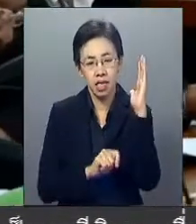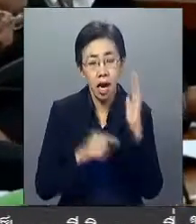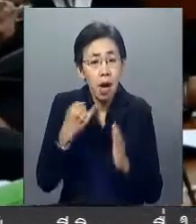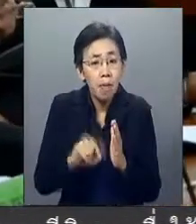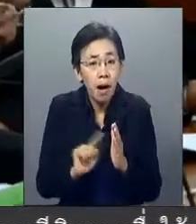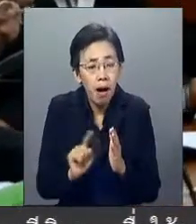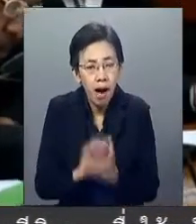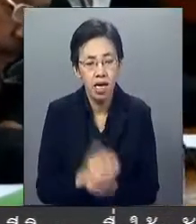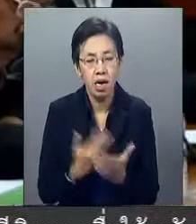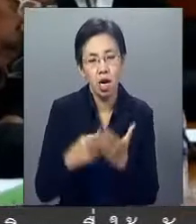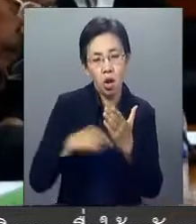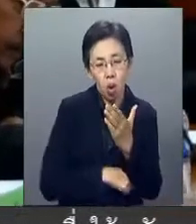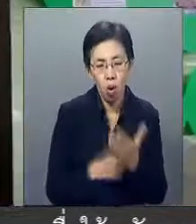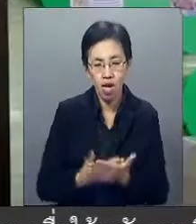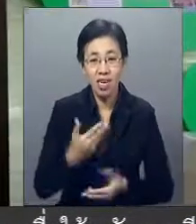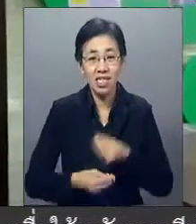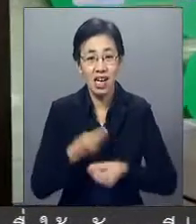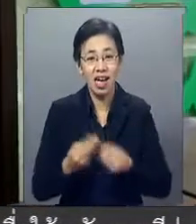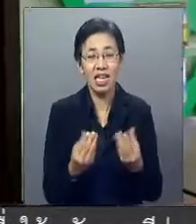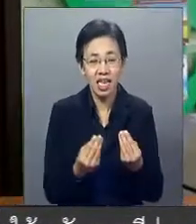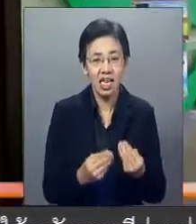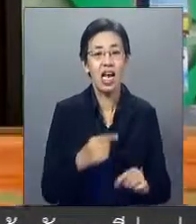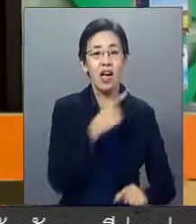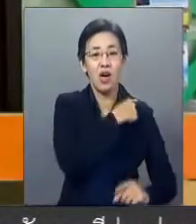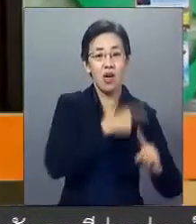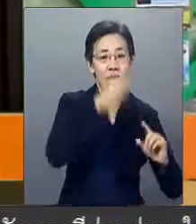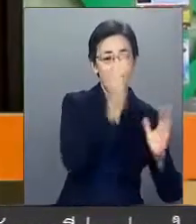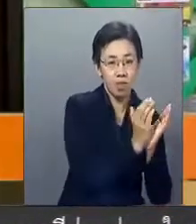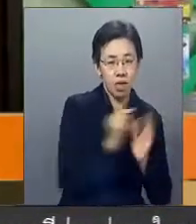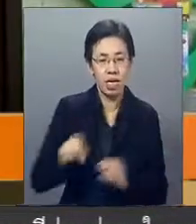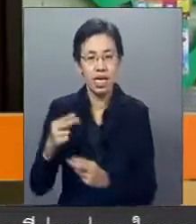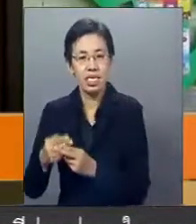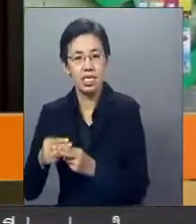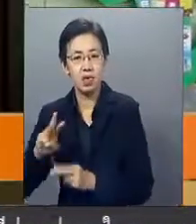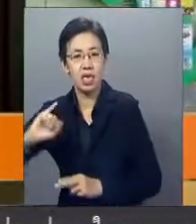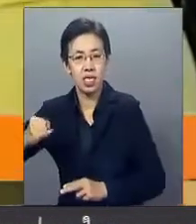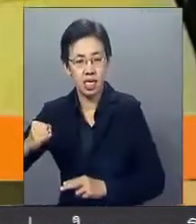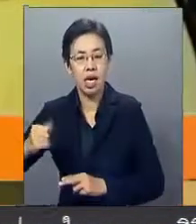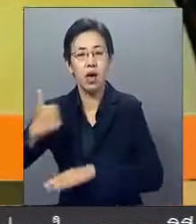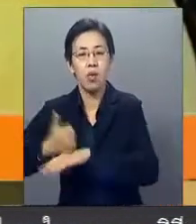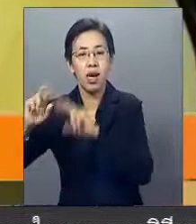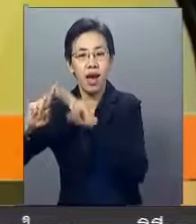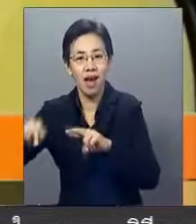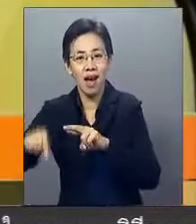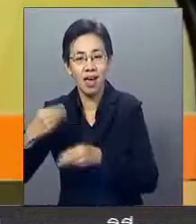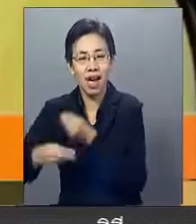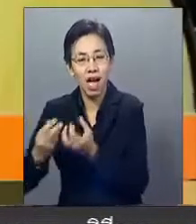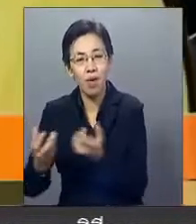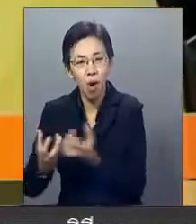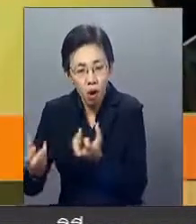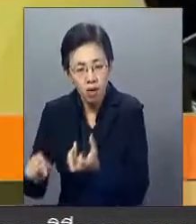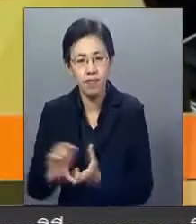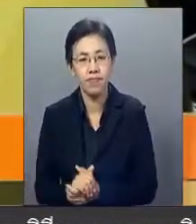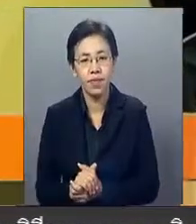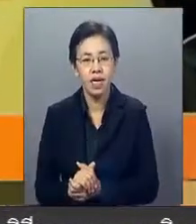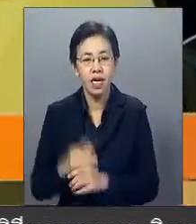กรณีการซื้อขายที่ดินระหว่างนายดาบตำรวจชัยวัฒน์กับนายวิจิตรมานะภาคเจ้าของร้านของขายของชำหลังตลาดส